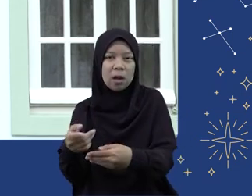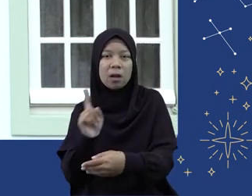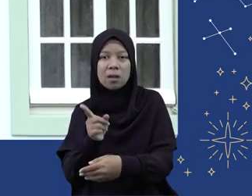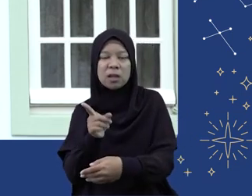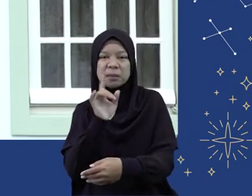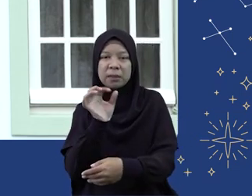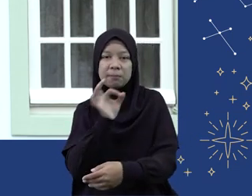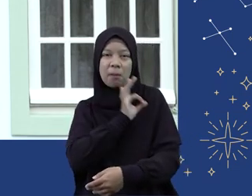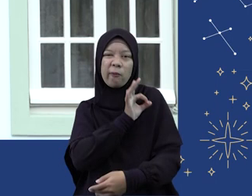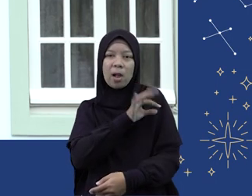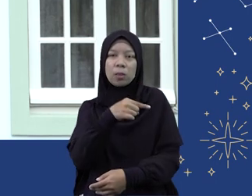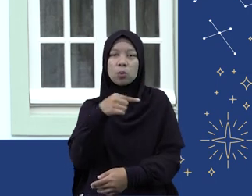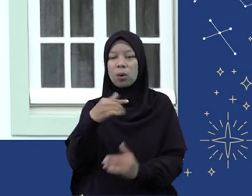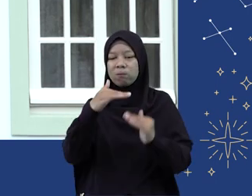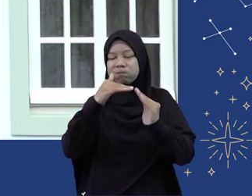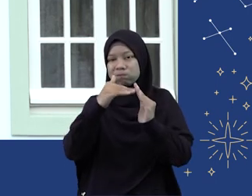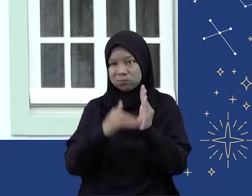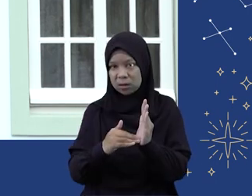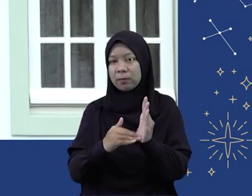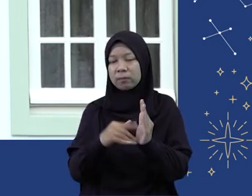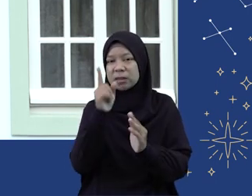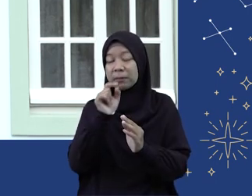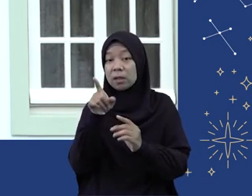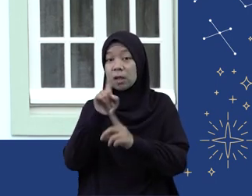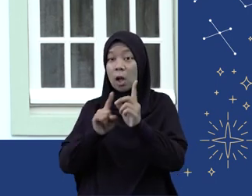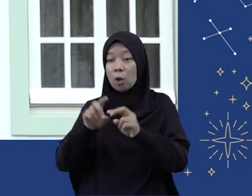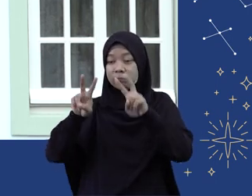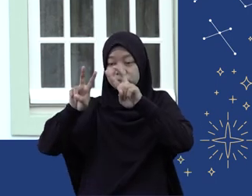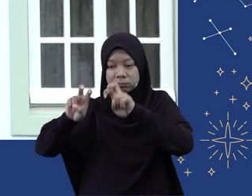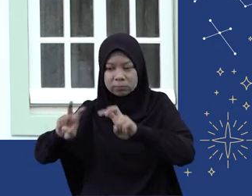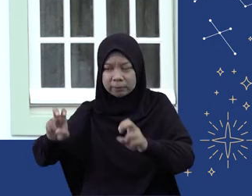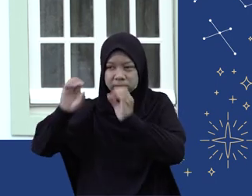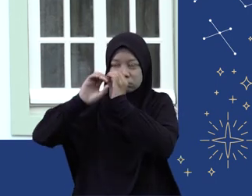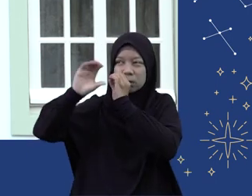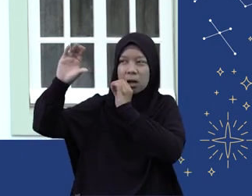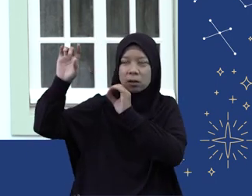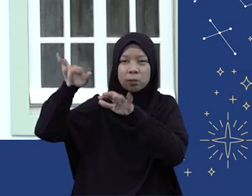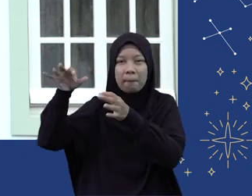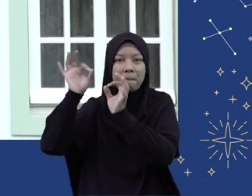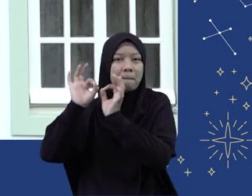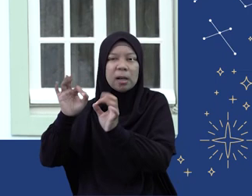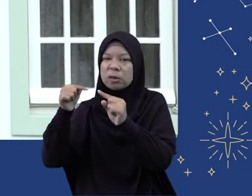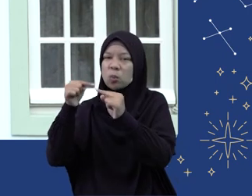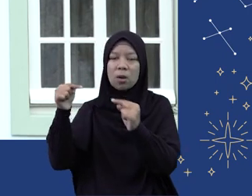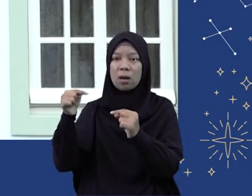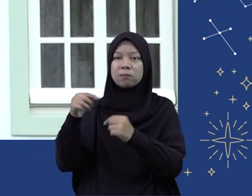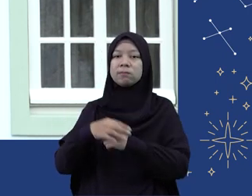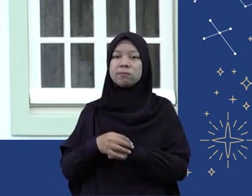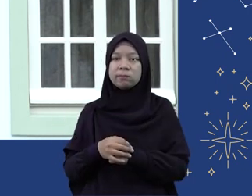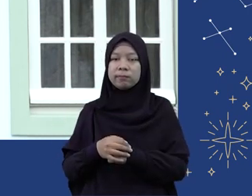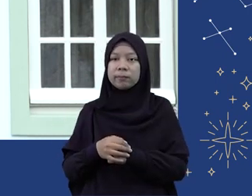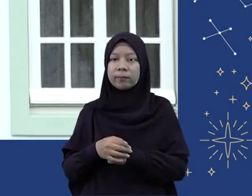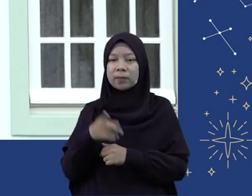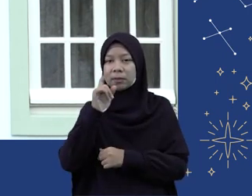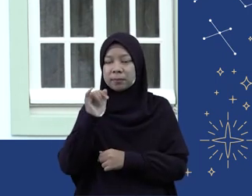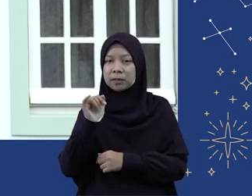berkurang akurasi berkurang ruang pengamatannya juga berkurang